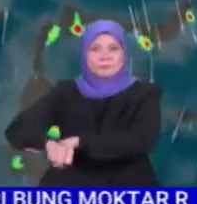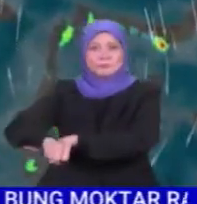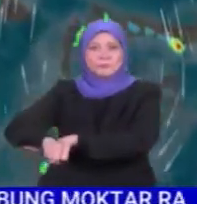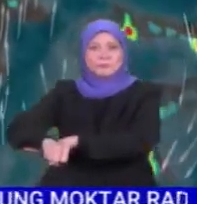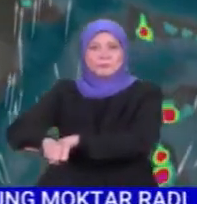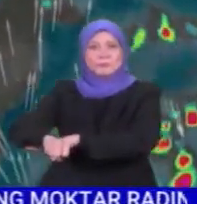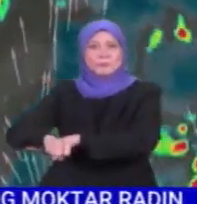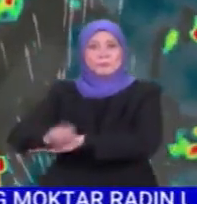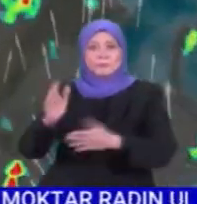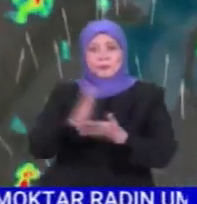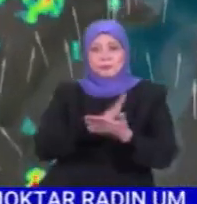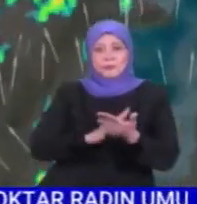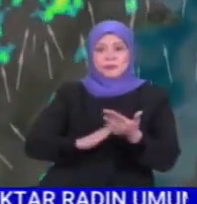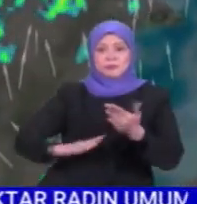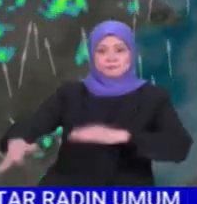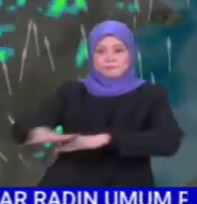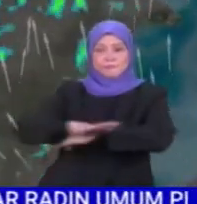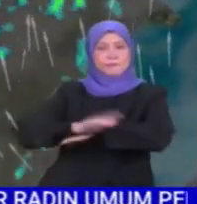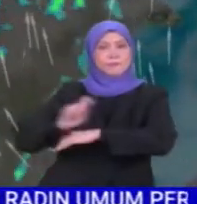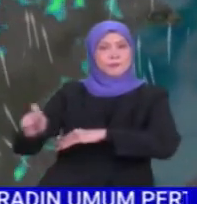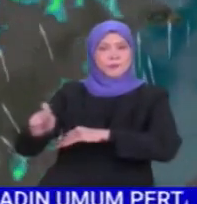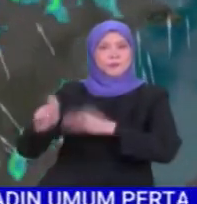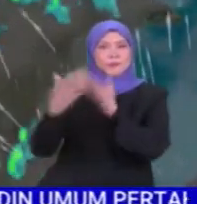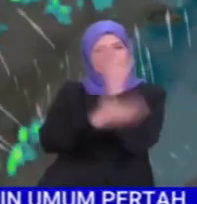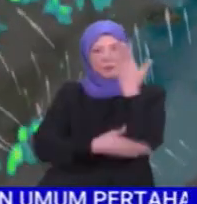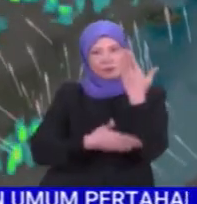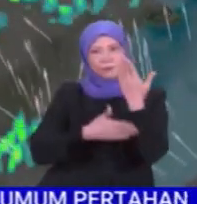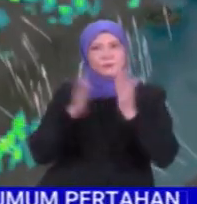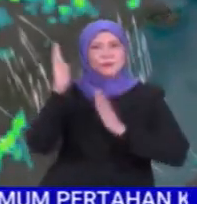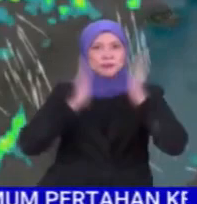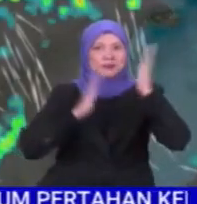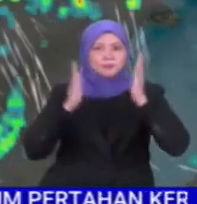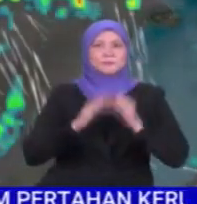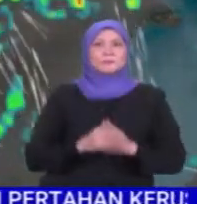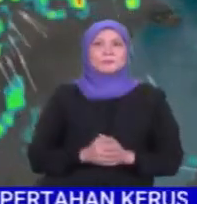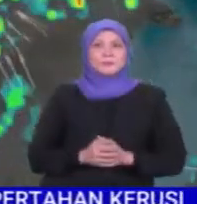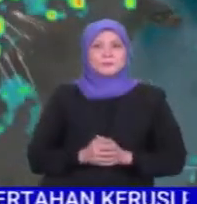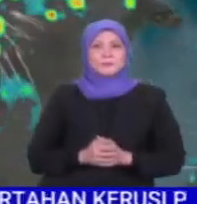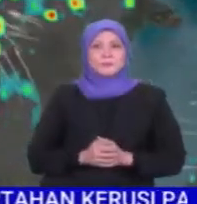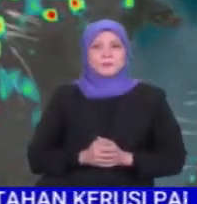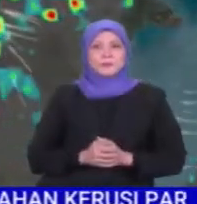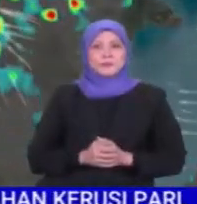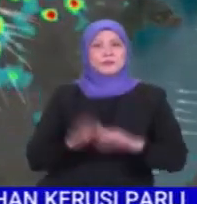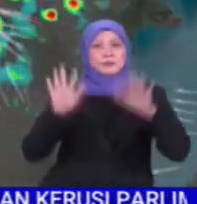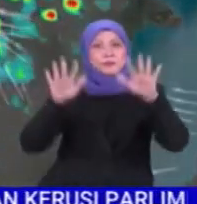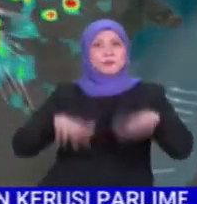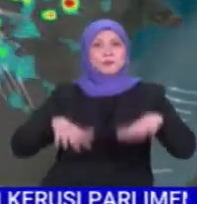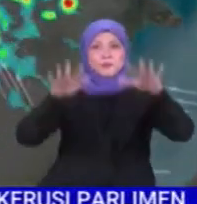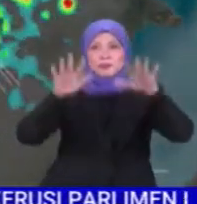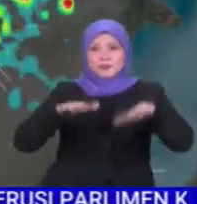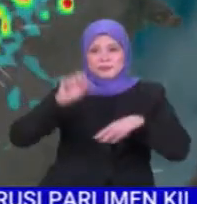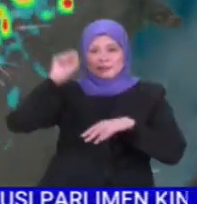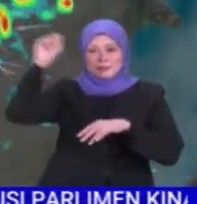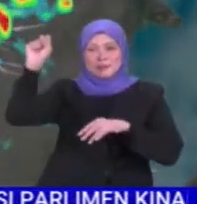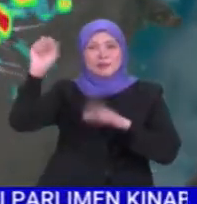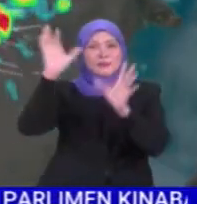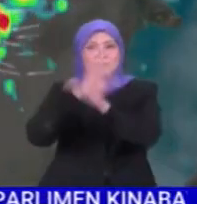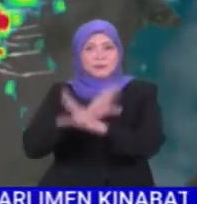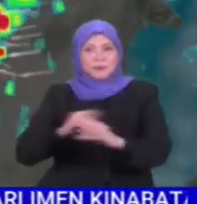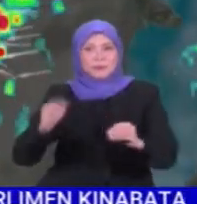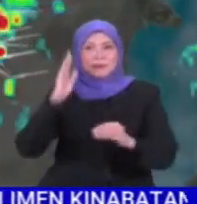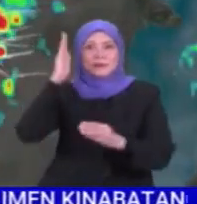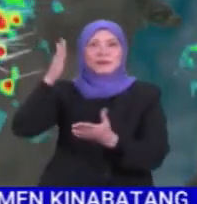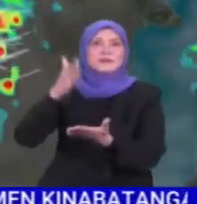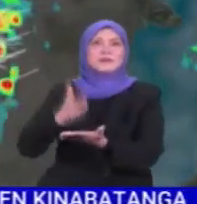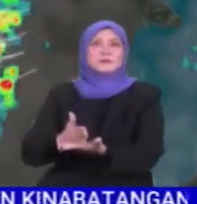nanti, terutamanya di bahagian pantai timur semenanjung Malaysia, dan di hujan yang berlaku di negeri Sabah dan juga Sarawak insya-Allah akan